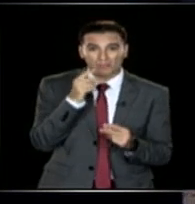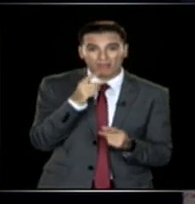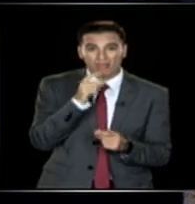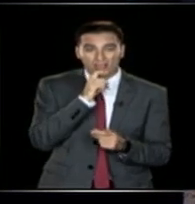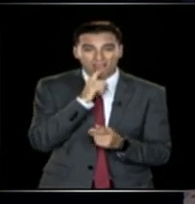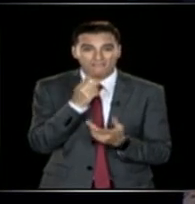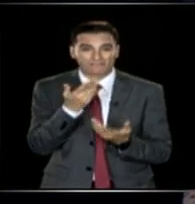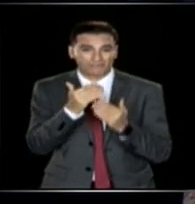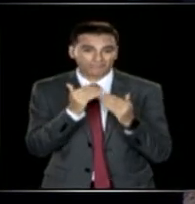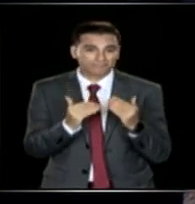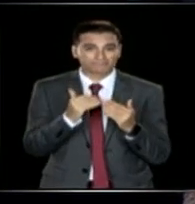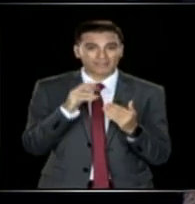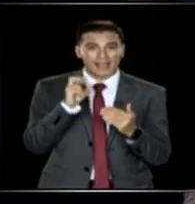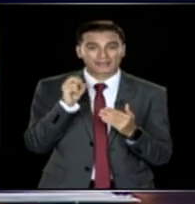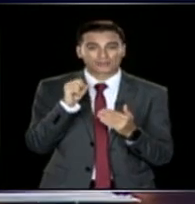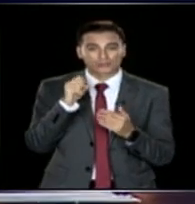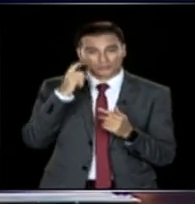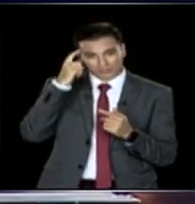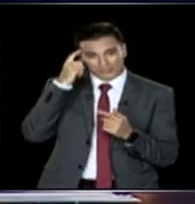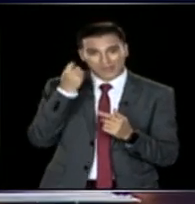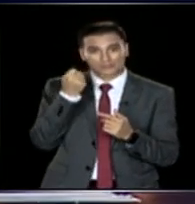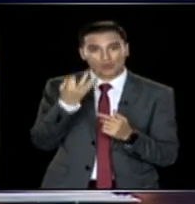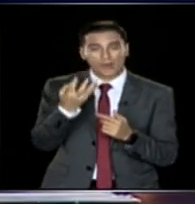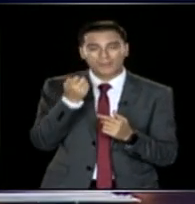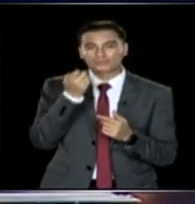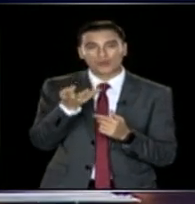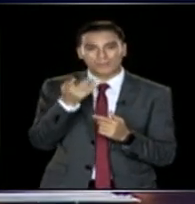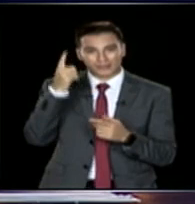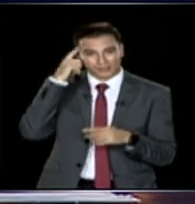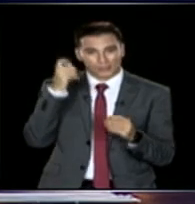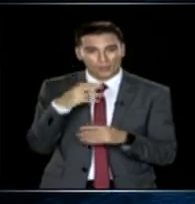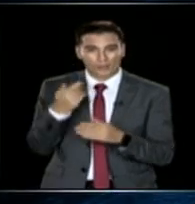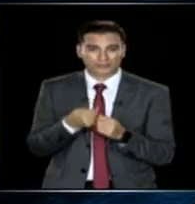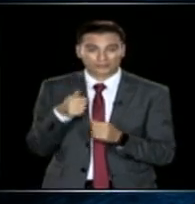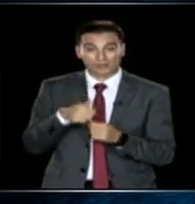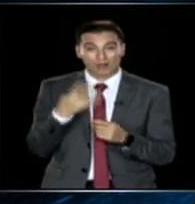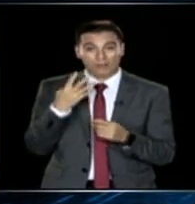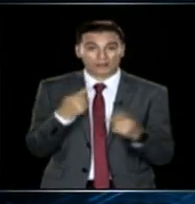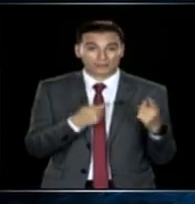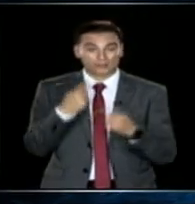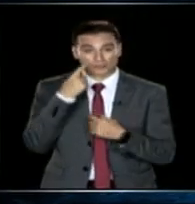و45 نقطة بس. ودلوقتي مع الفقرة الرابعة، فقرة ضربات الجزاء.